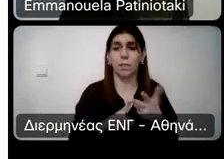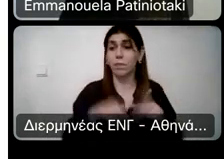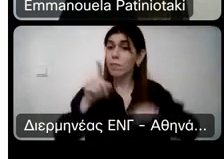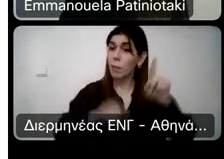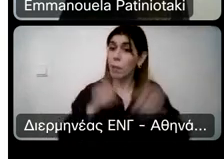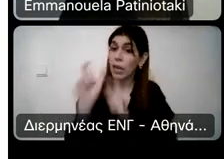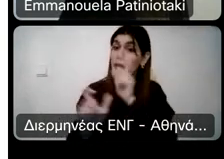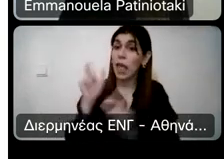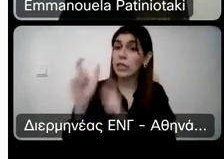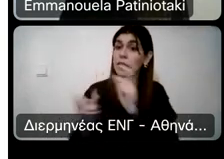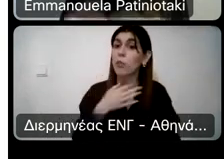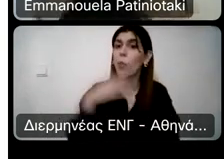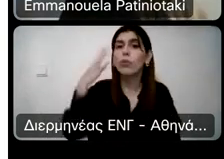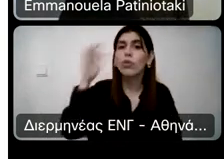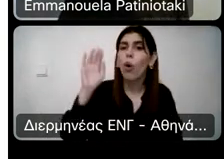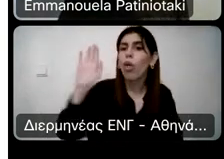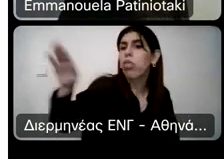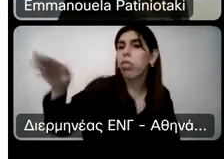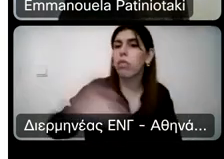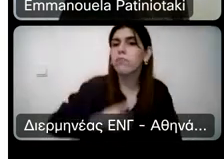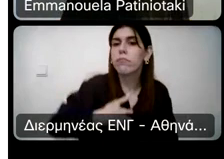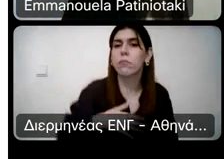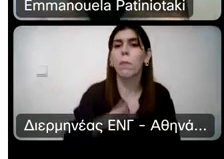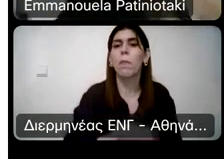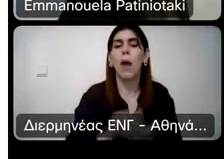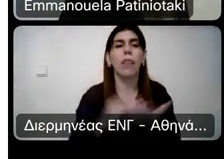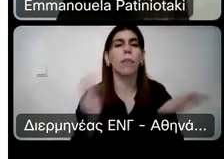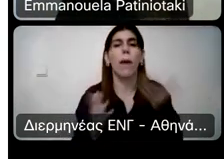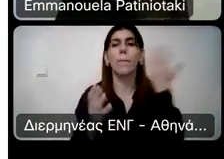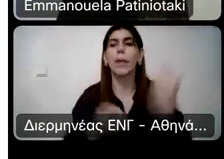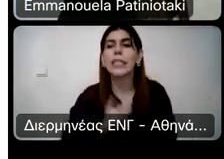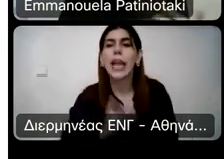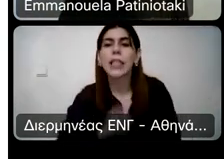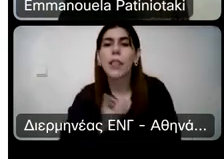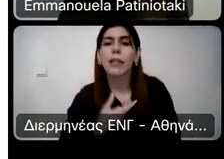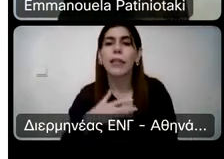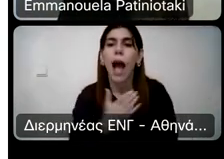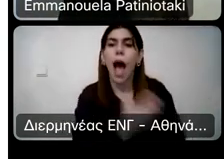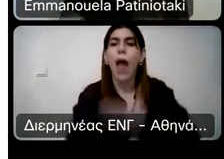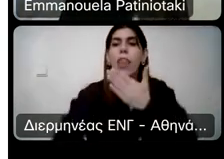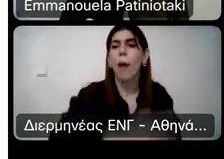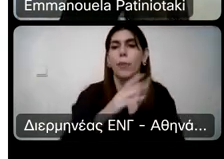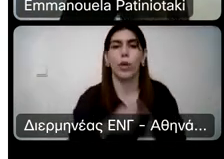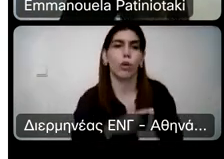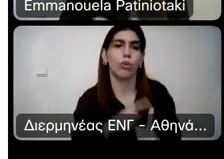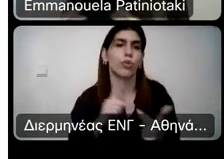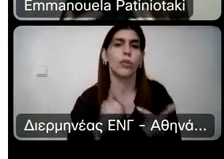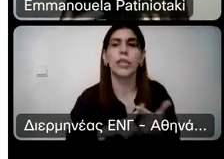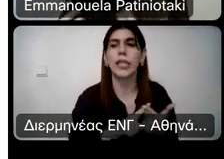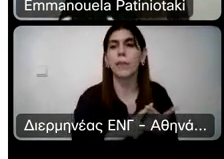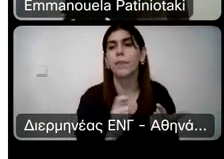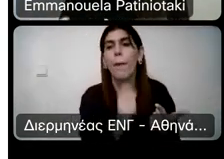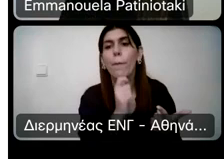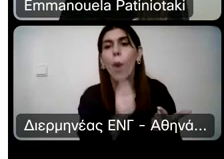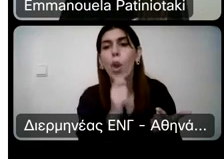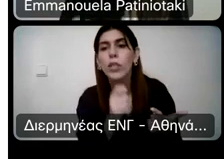έχετε ακούσει ή διαβάσει για συναισθηματικές αναπηρίες και ο συναισθηματικά ανάπηρος, πολιτικούς μέσα στη Βουλή να μιλούν ο